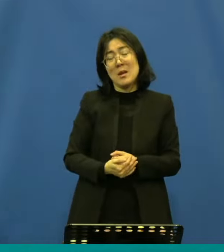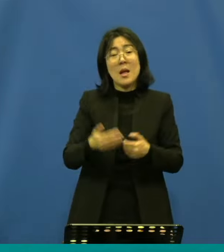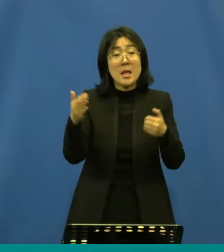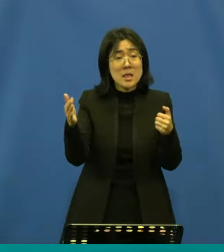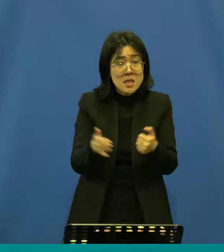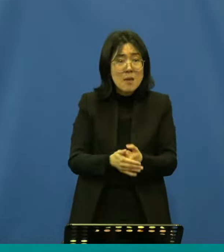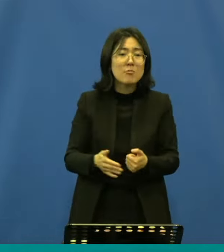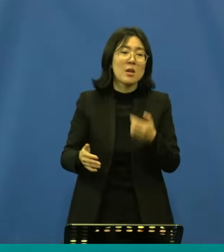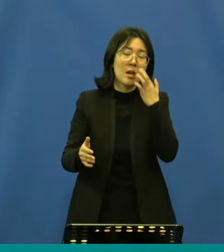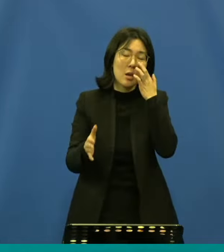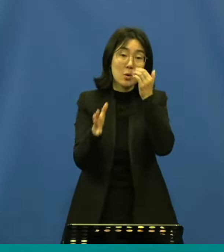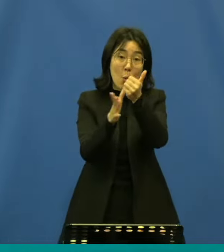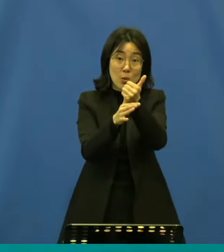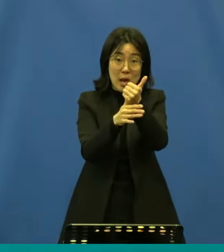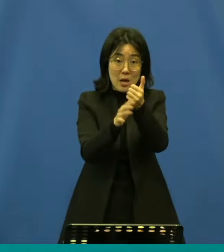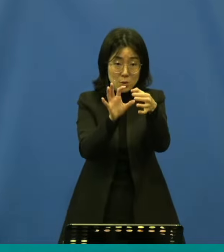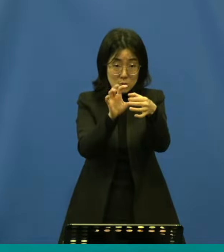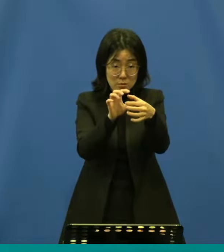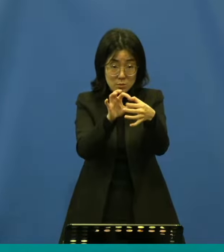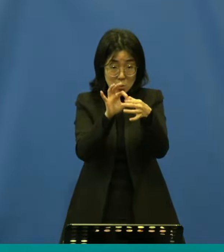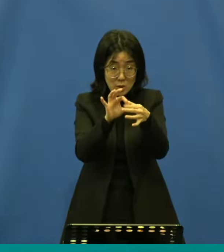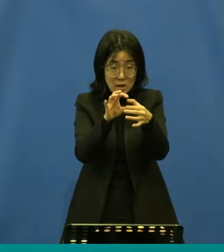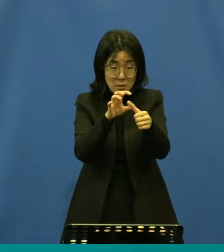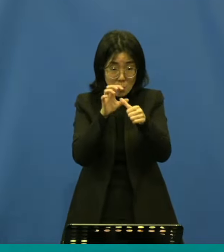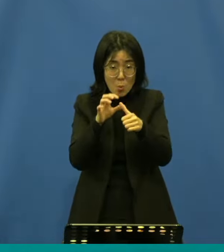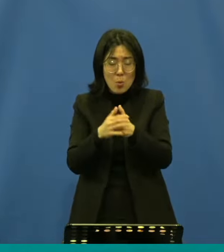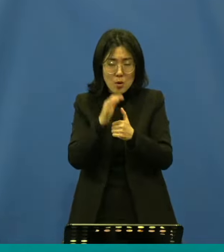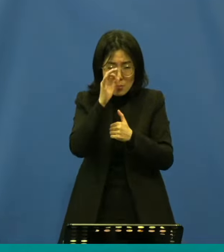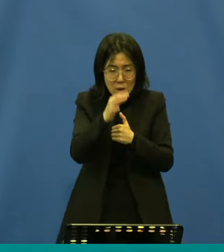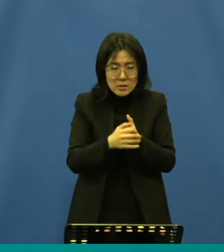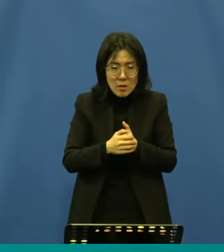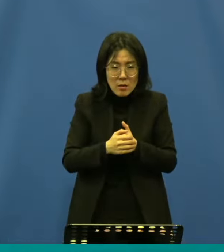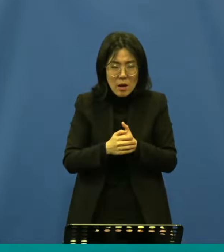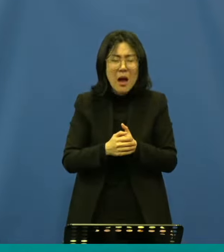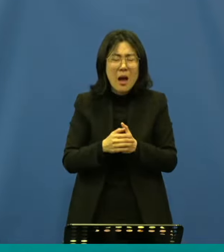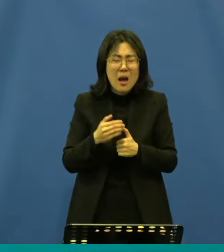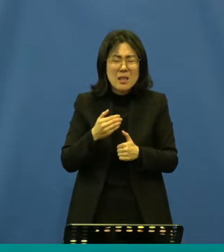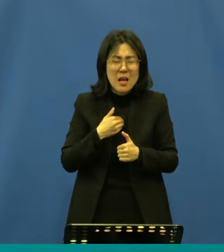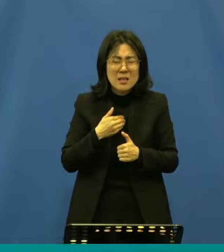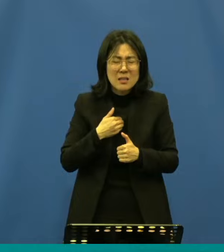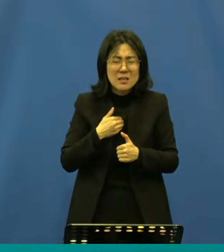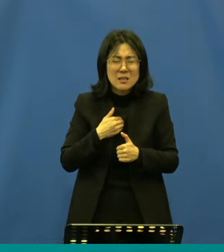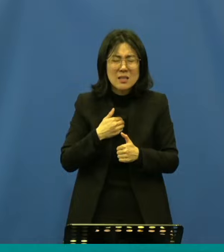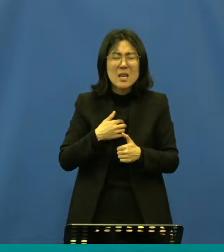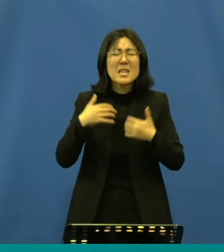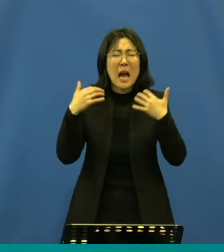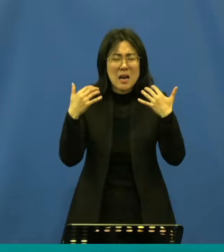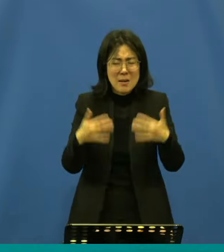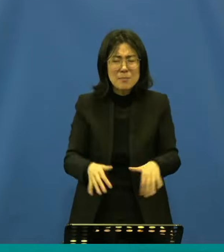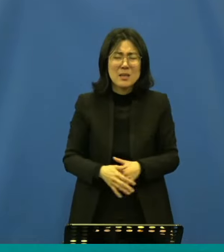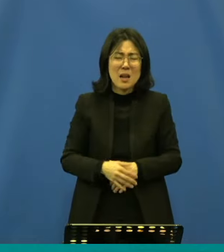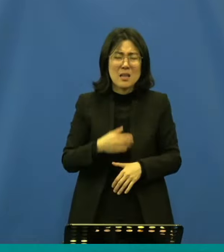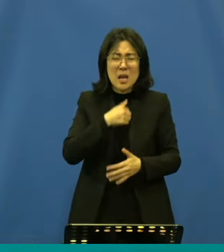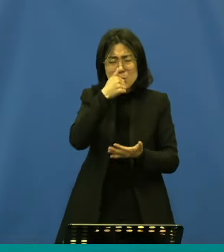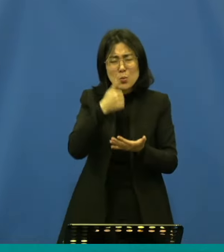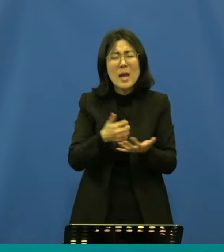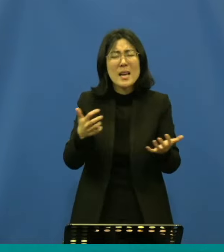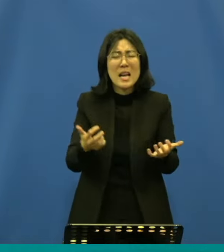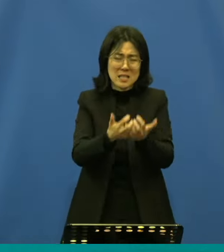확인하고 하나님의 은혜를 구하며 우리의 연약함을 하나님